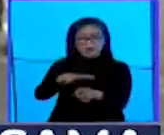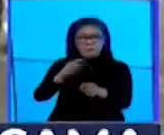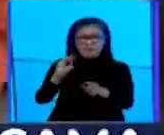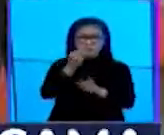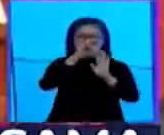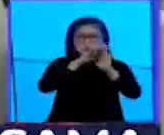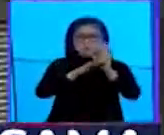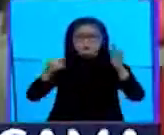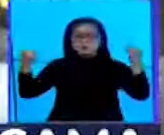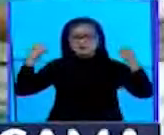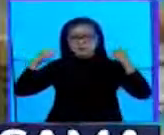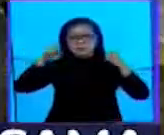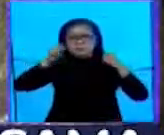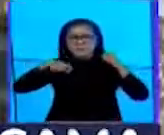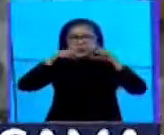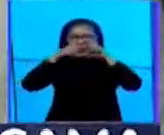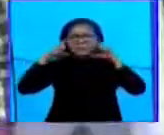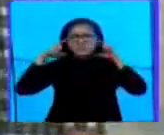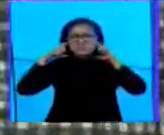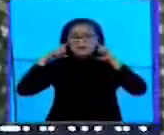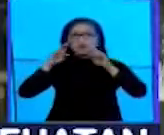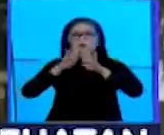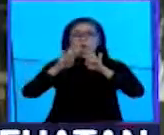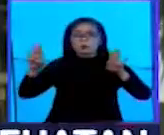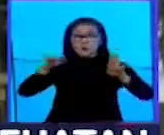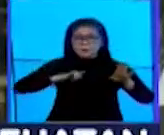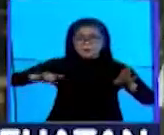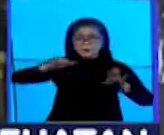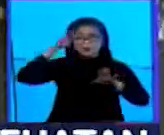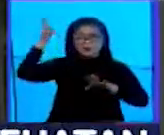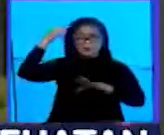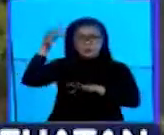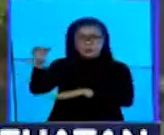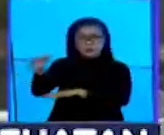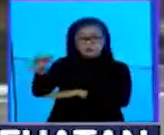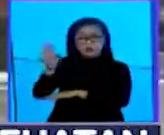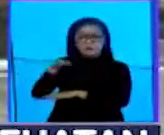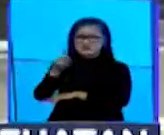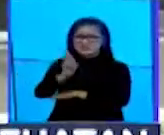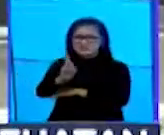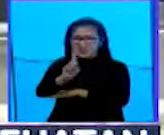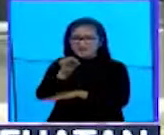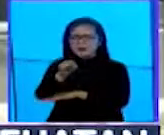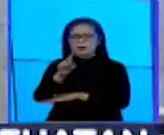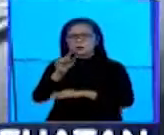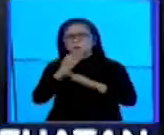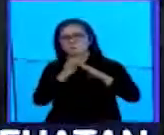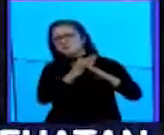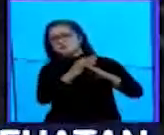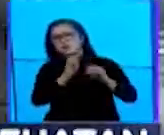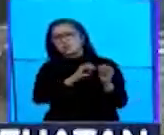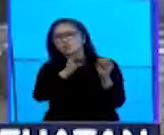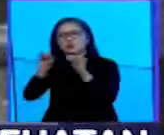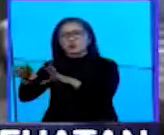wajib menggunakan masker. Sementara untuk buka bersama, Pemkot masih melakukan pelarangan karena rentan penularan COVID-19. Pemerintah